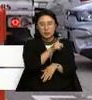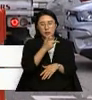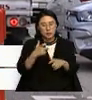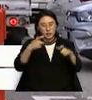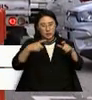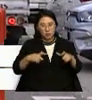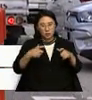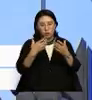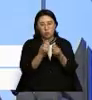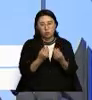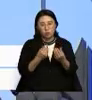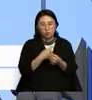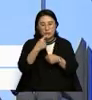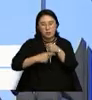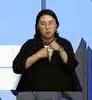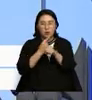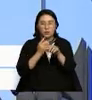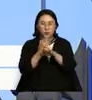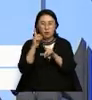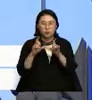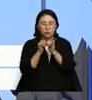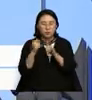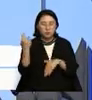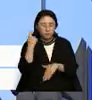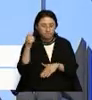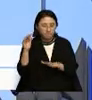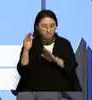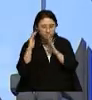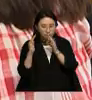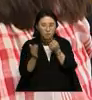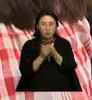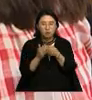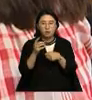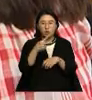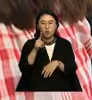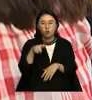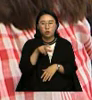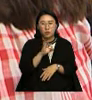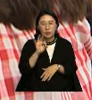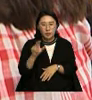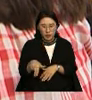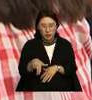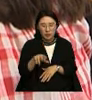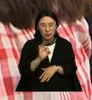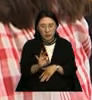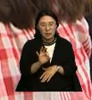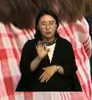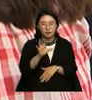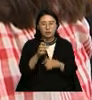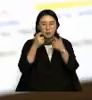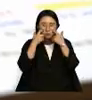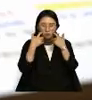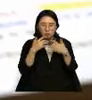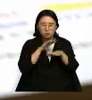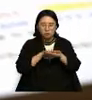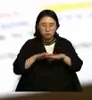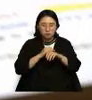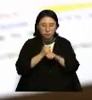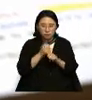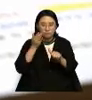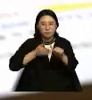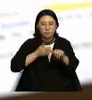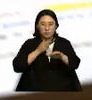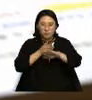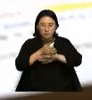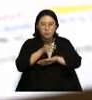동서구의 경우 당시 1년 넘게 주민 의견을 수렴했던 만큼 덕양구 역시 분구를 신중하게 추진해도 늦지